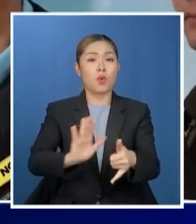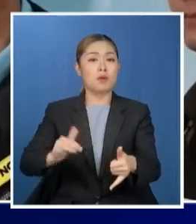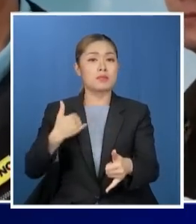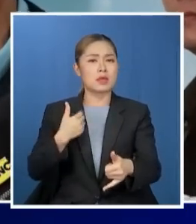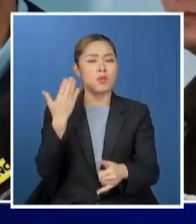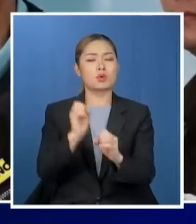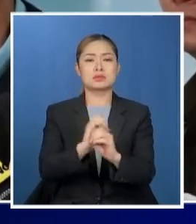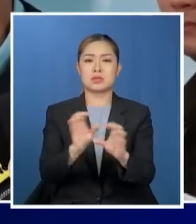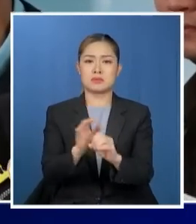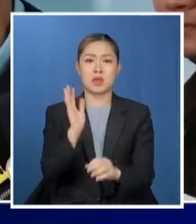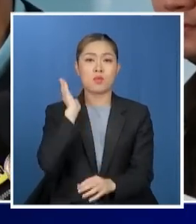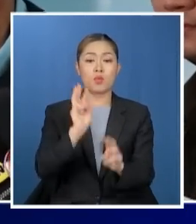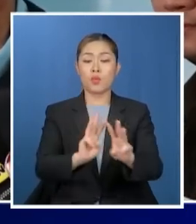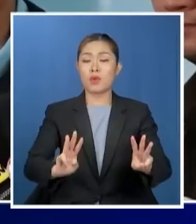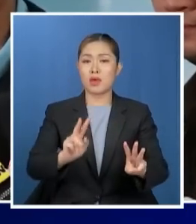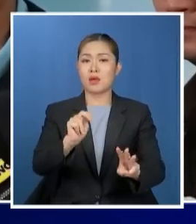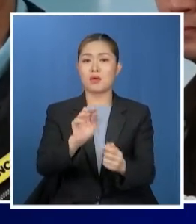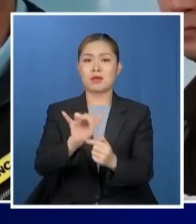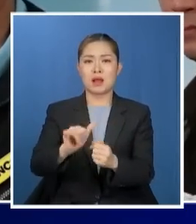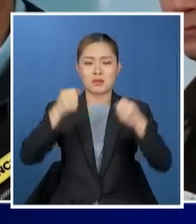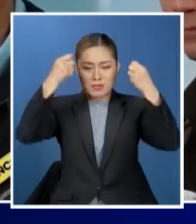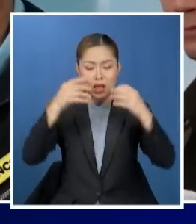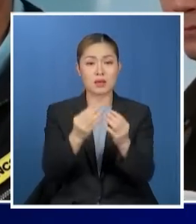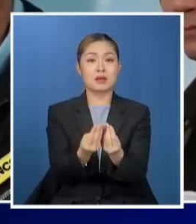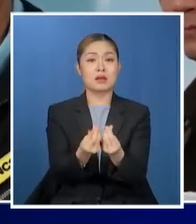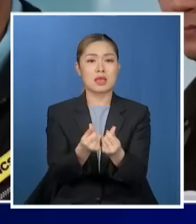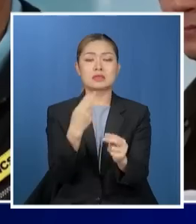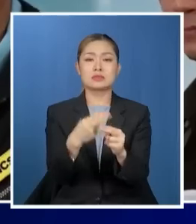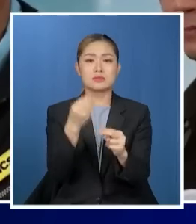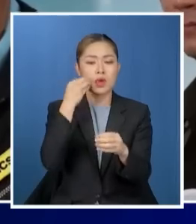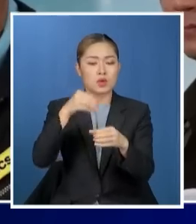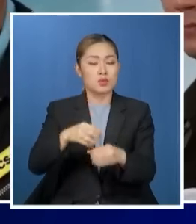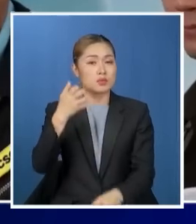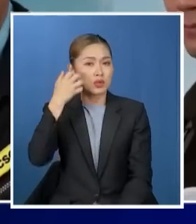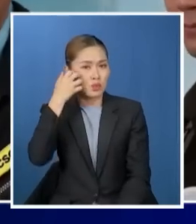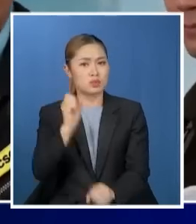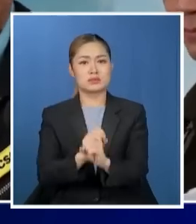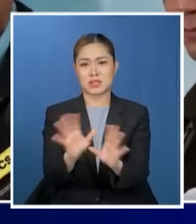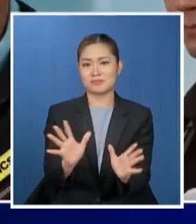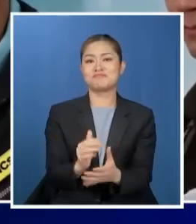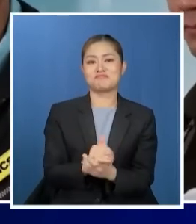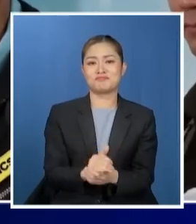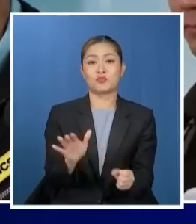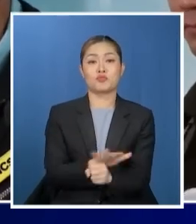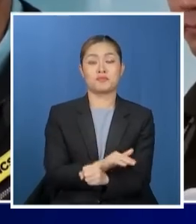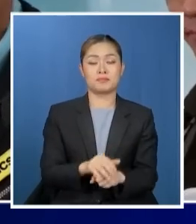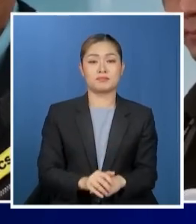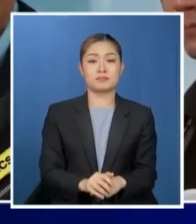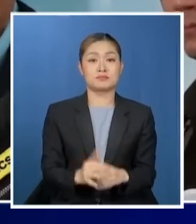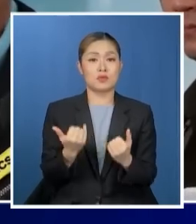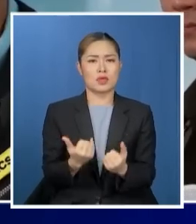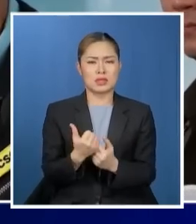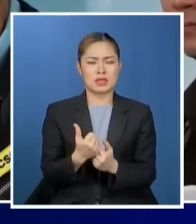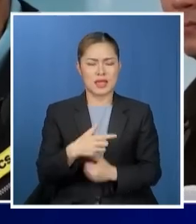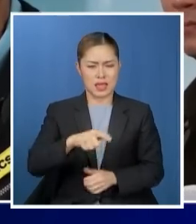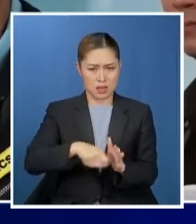ข้อมูลชัดเจนนะว่านายเนียบอกว่ามีเลขบัตรประชาชนชื่อที่อยู่เบอร์โทร เบอร์โทรศัพท์ นี่ฮะและแรงจู